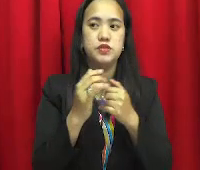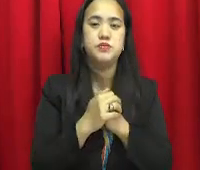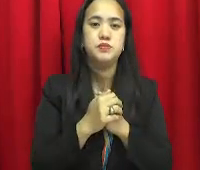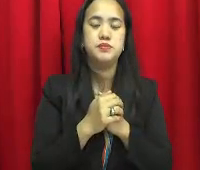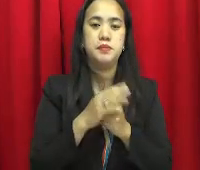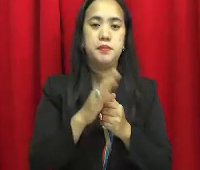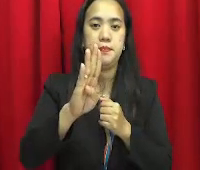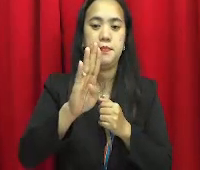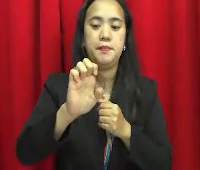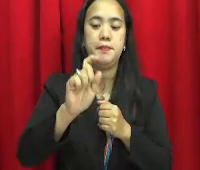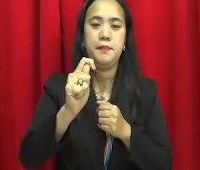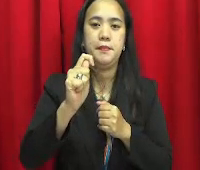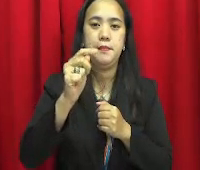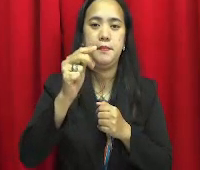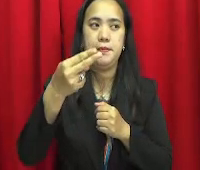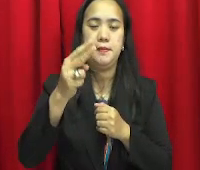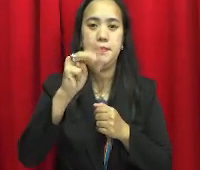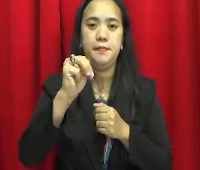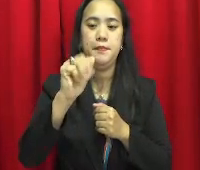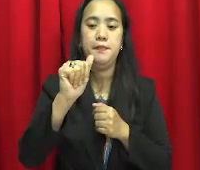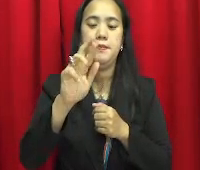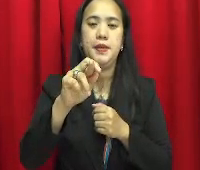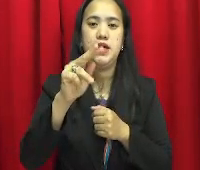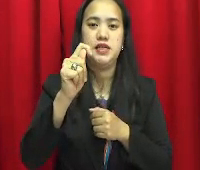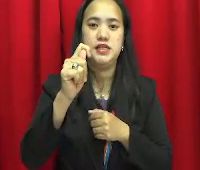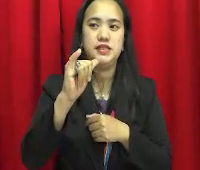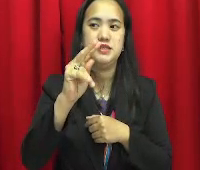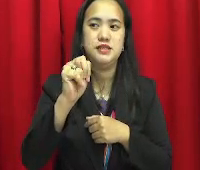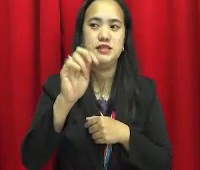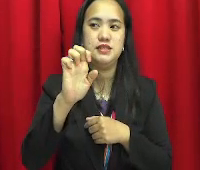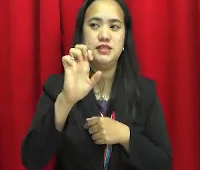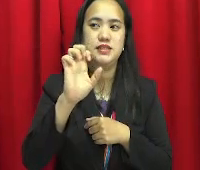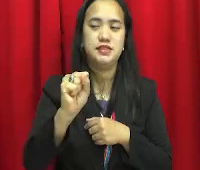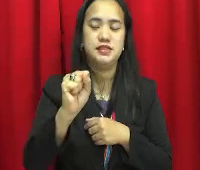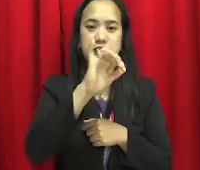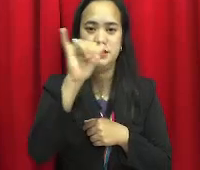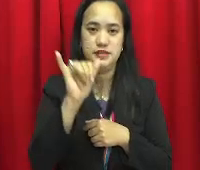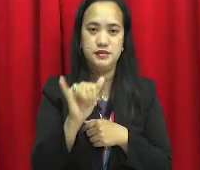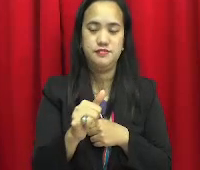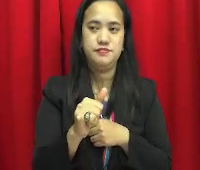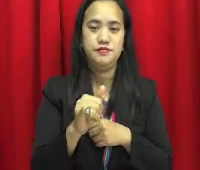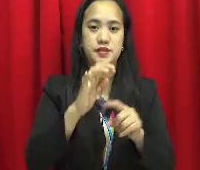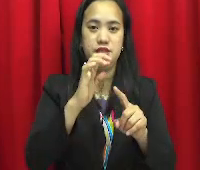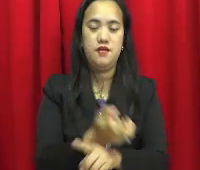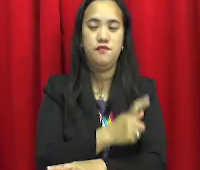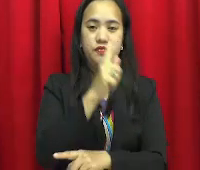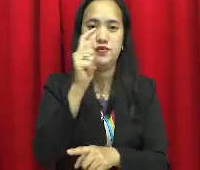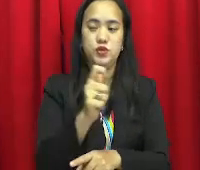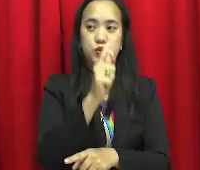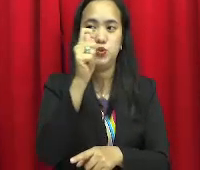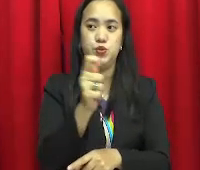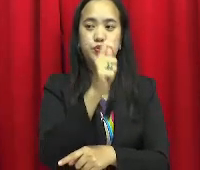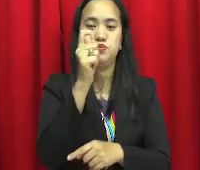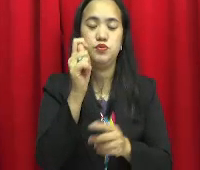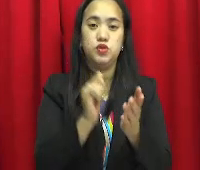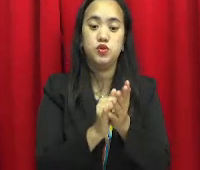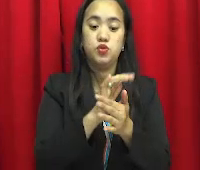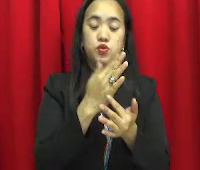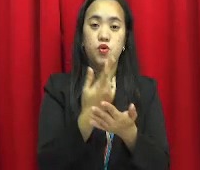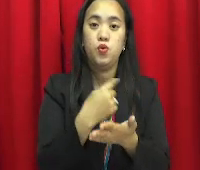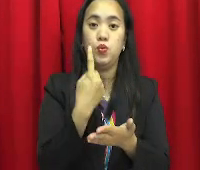nasa Winnipeg naman. Lagi yan, consistent siya na nakikinig every Thursday. At sa lahat po na nakikinig